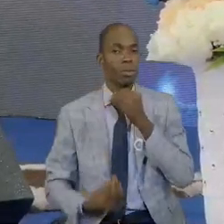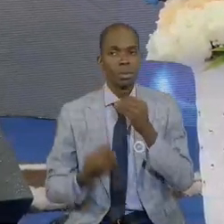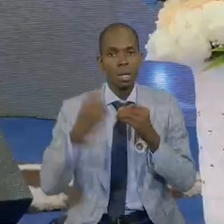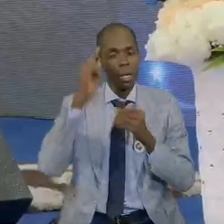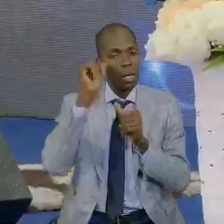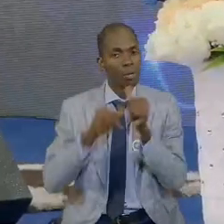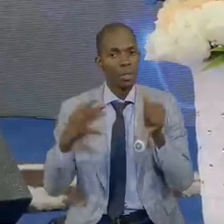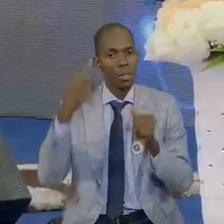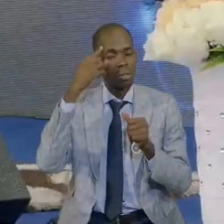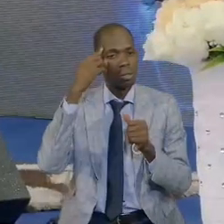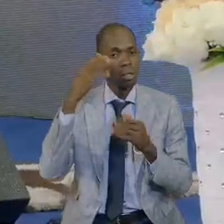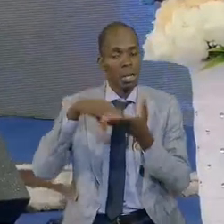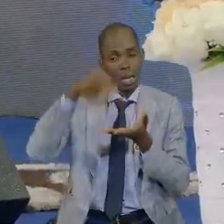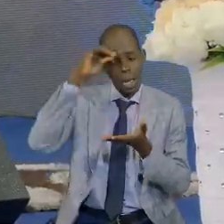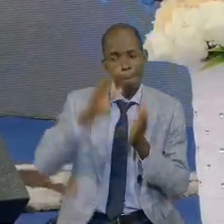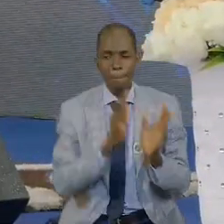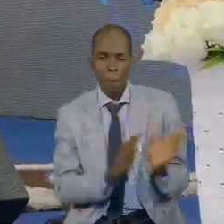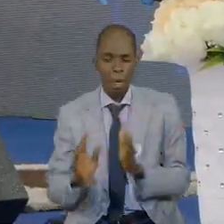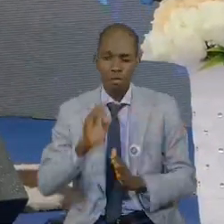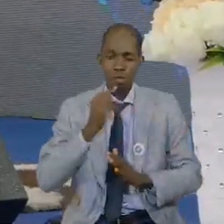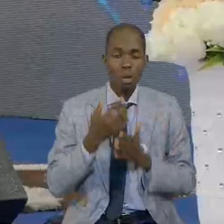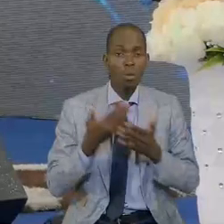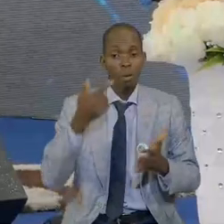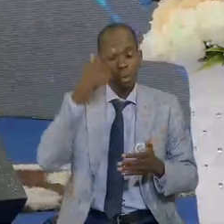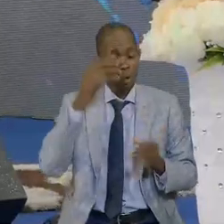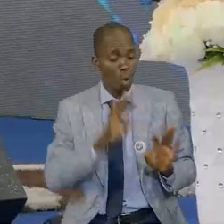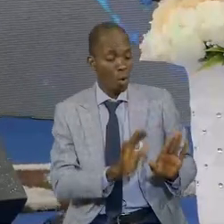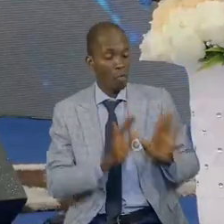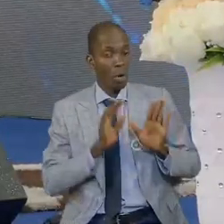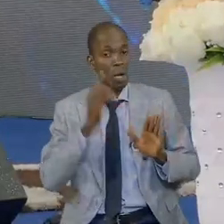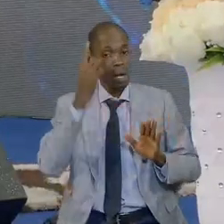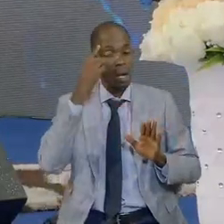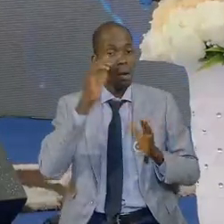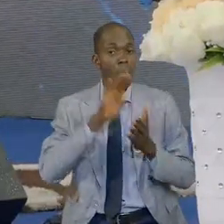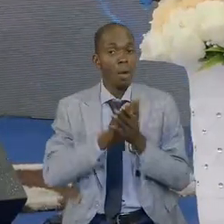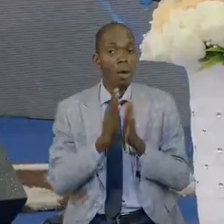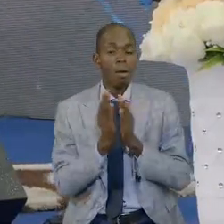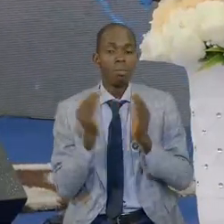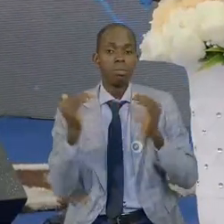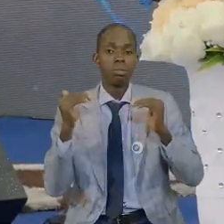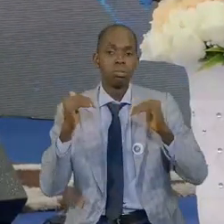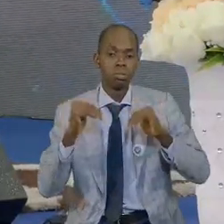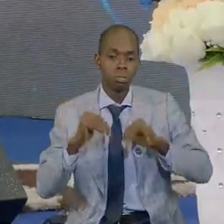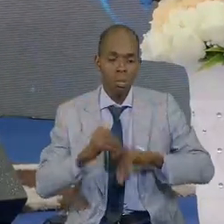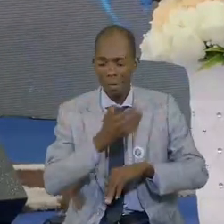we prepared for, because of the fear, our brain became porous and forgetful. Et donc, tout ce que nous